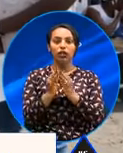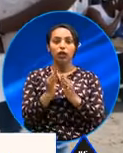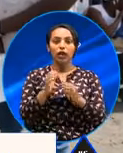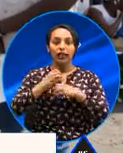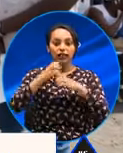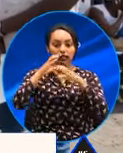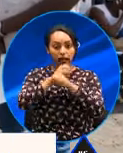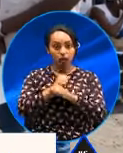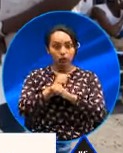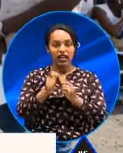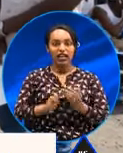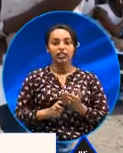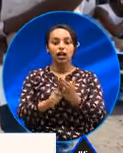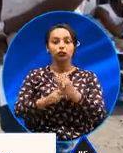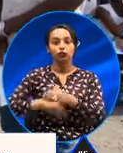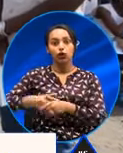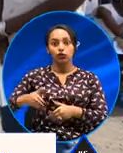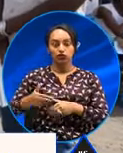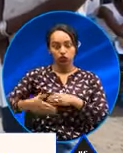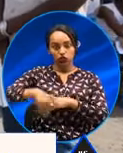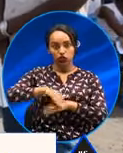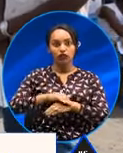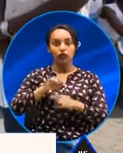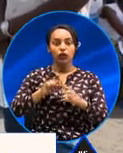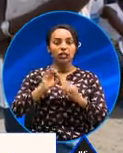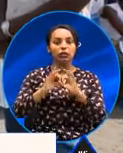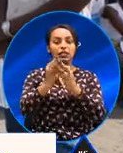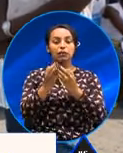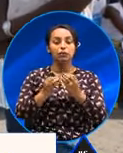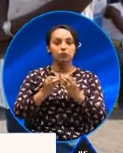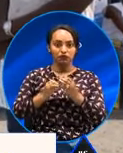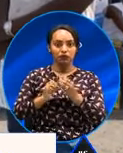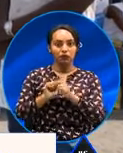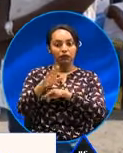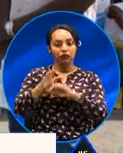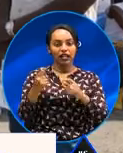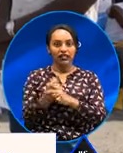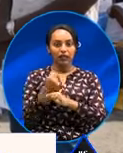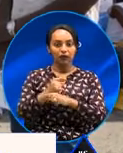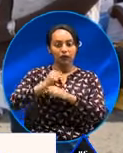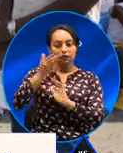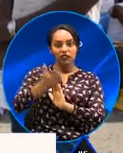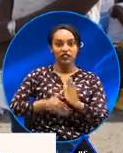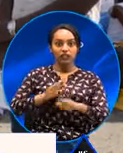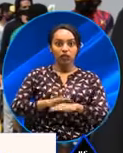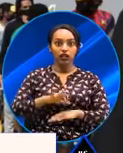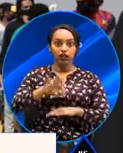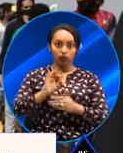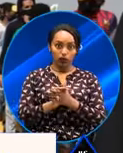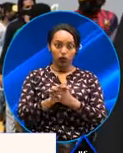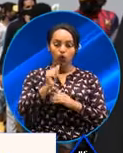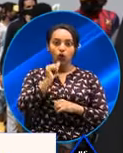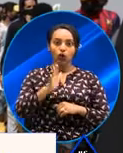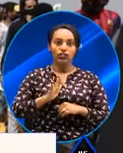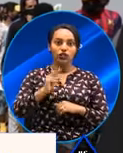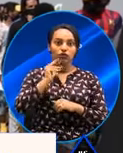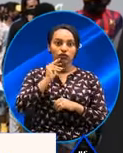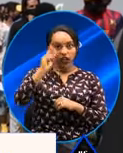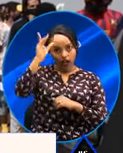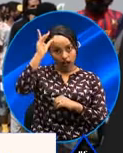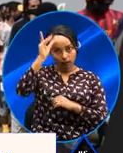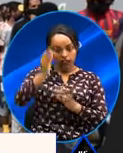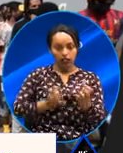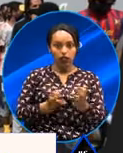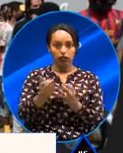ሂደቱንም ያጠናቀቁት የትራንስፖርት ወጪያቸውን ሸፍኖ ወደ ቤተሰብ የመሸኘት ተግባራት በመከናወን ላይ እንደሚገኝም ወይዘሮ ሙፈሪያት